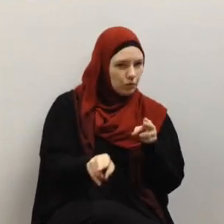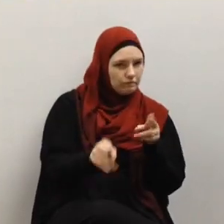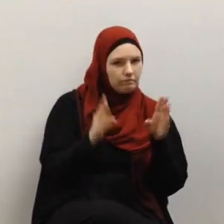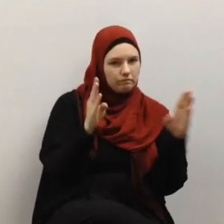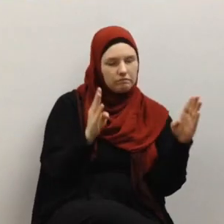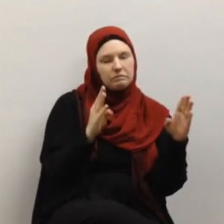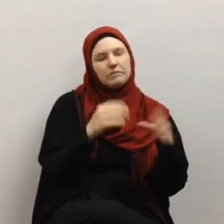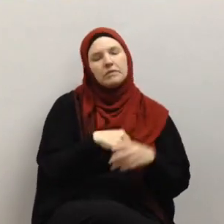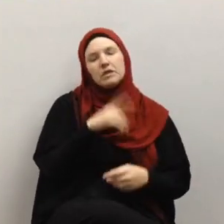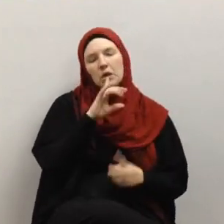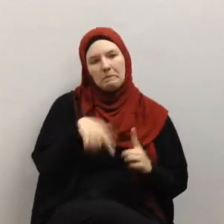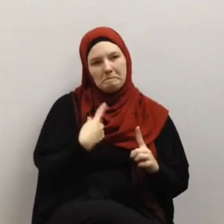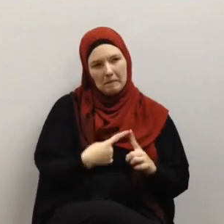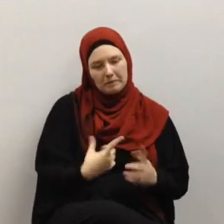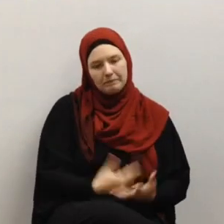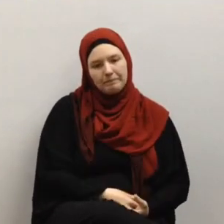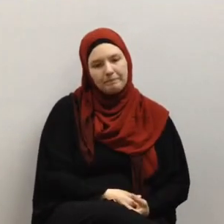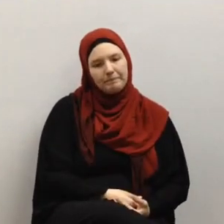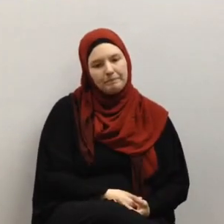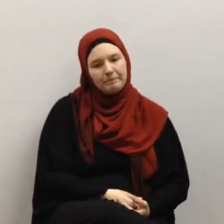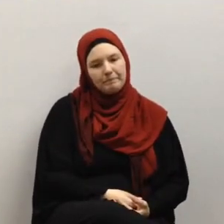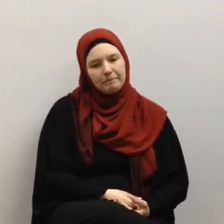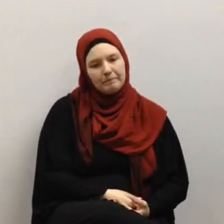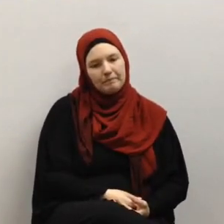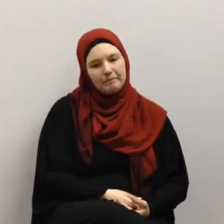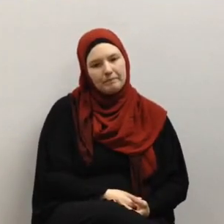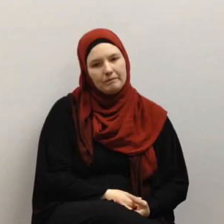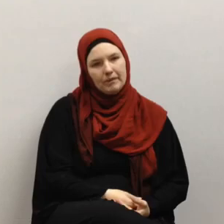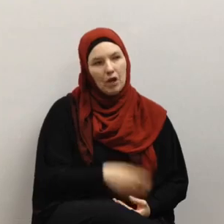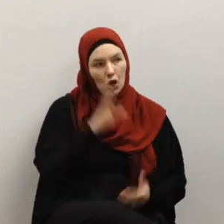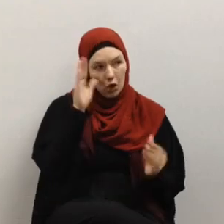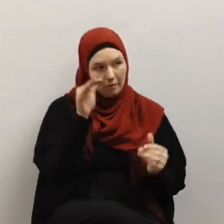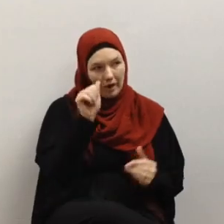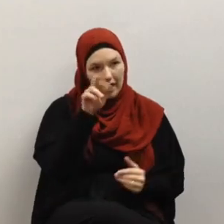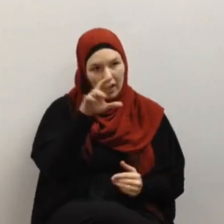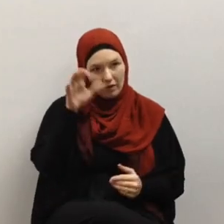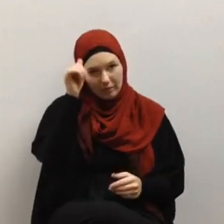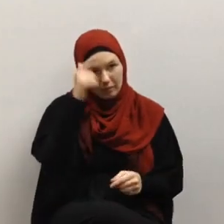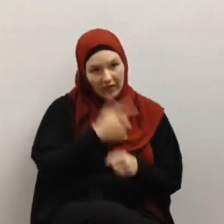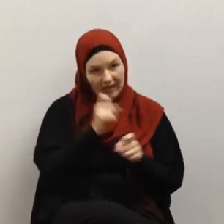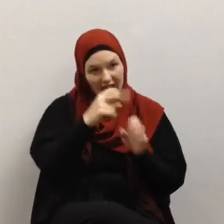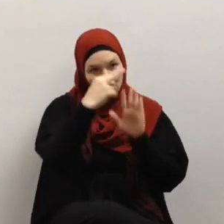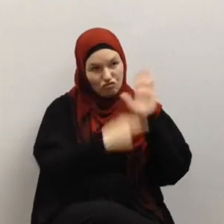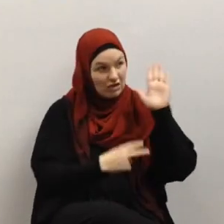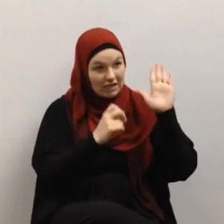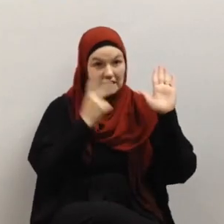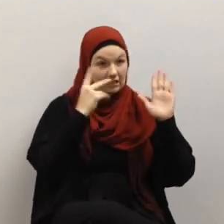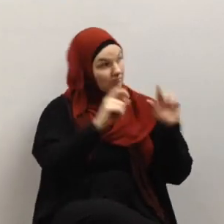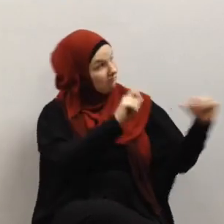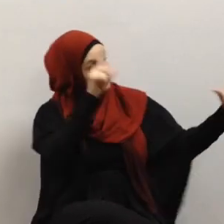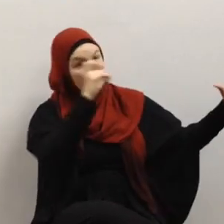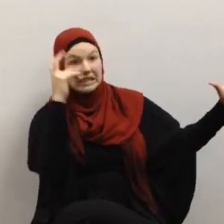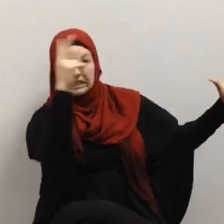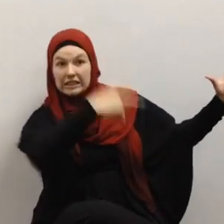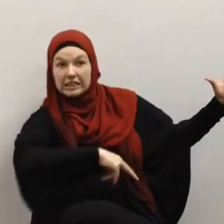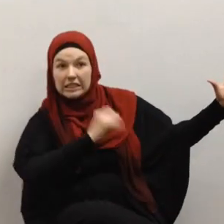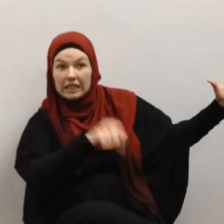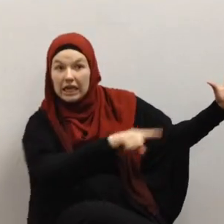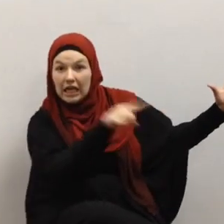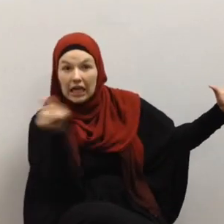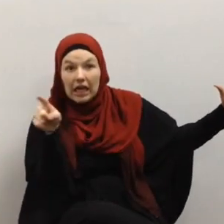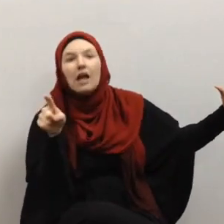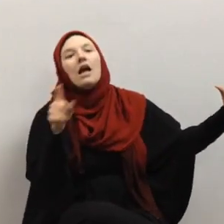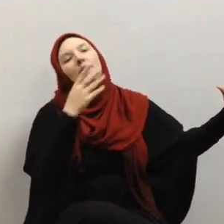كَانَ النَّاسُ أُمَّةً وَاحِدَةً. I hope that our Arab brothers can read it Is it clear on the screen?